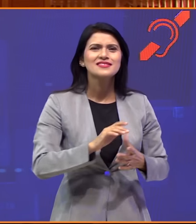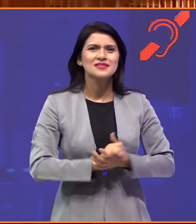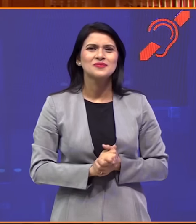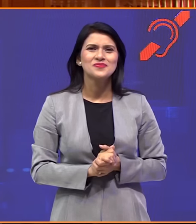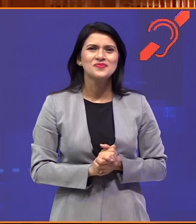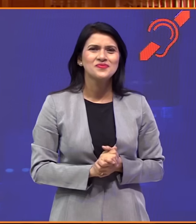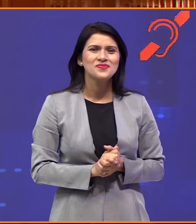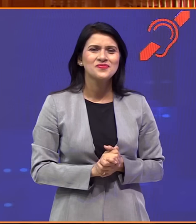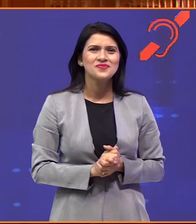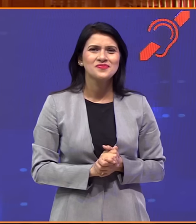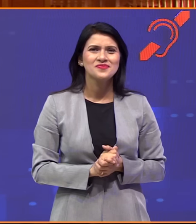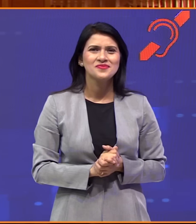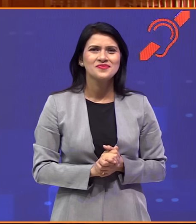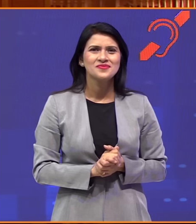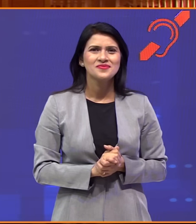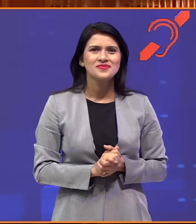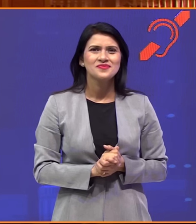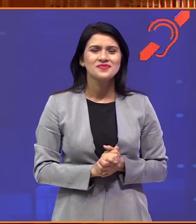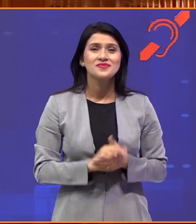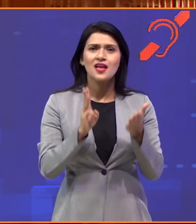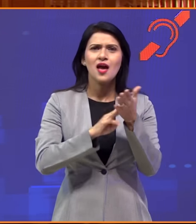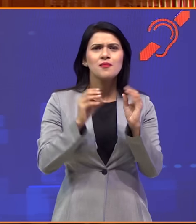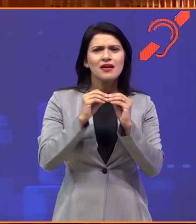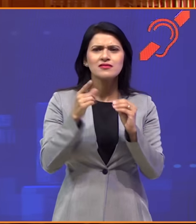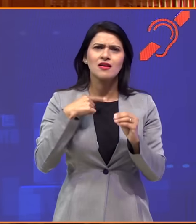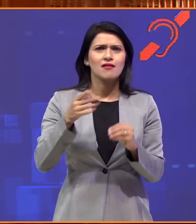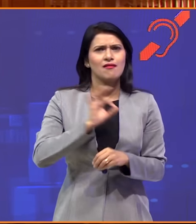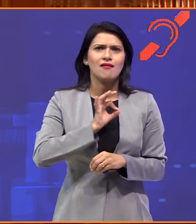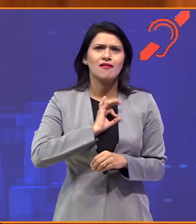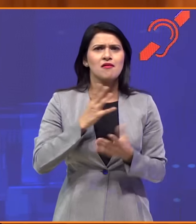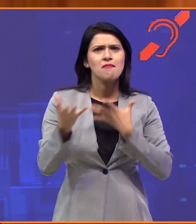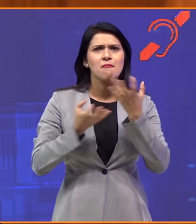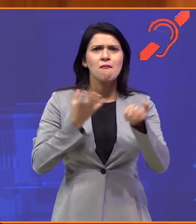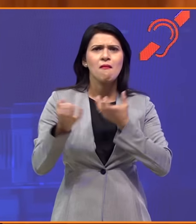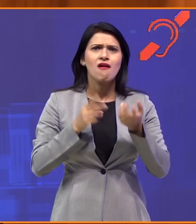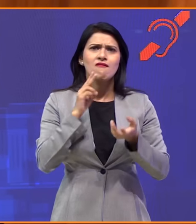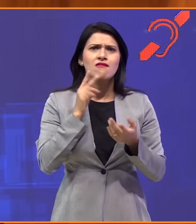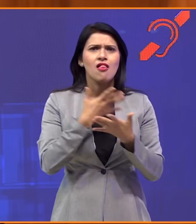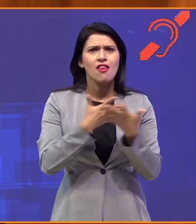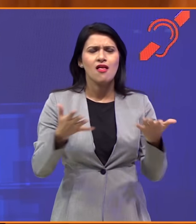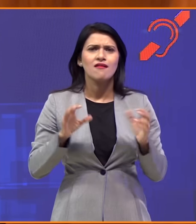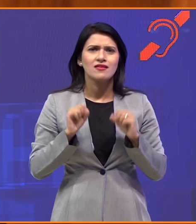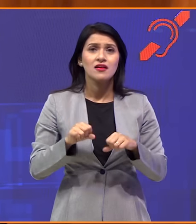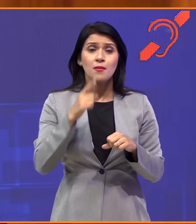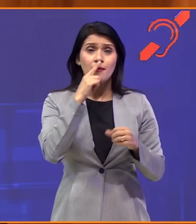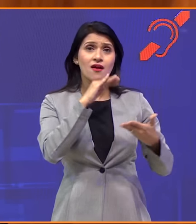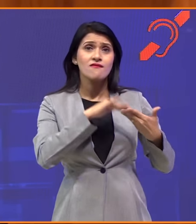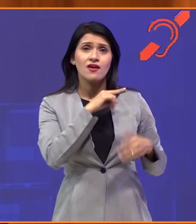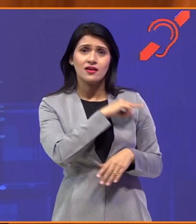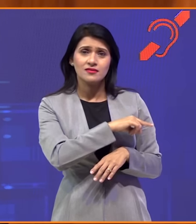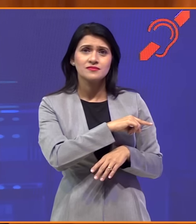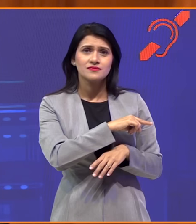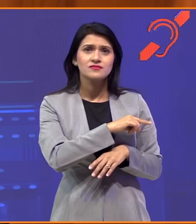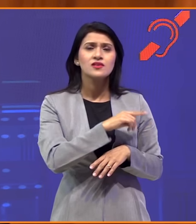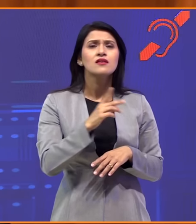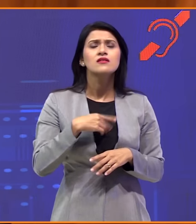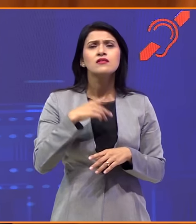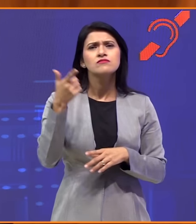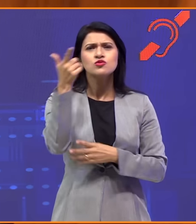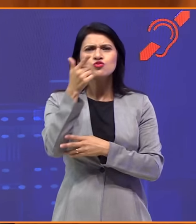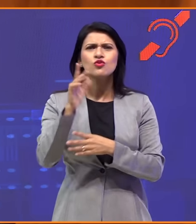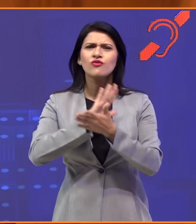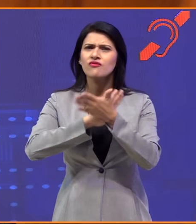नहीं मुझे मुझे अच्छा लगता है और मेरी पत्नी ऐसी है कि वो हम लोग शूटिंग से आ रहे होते